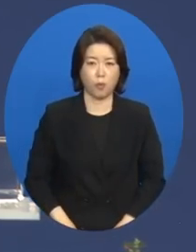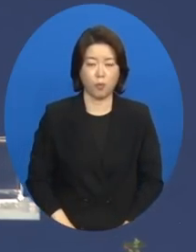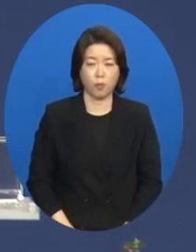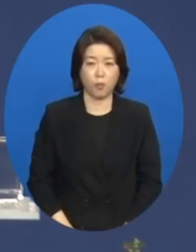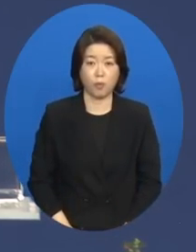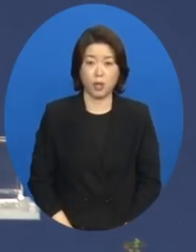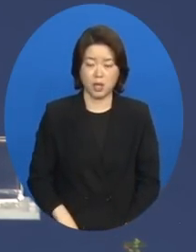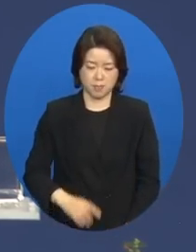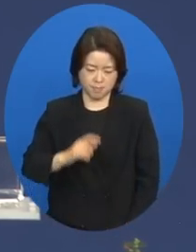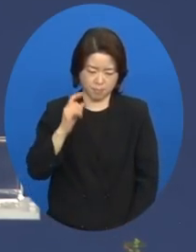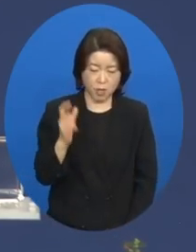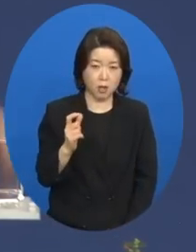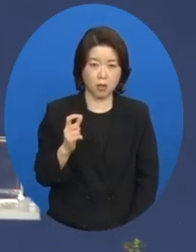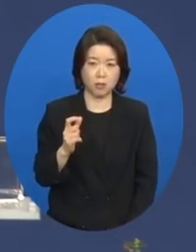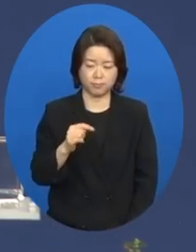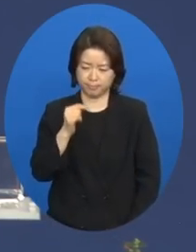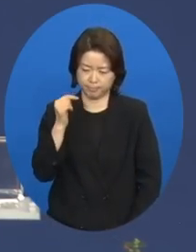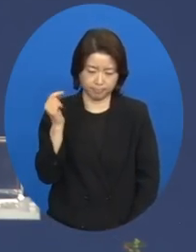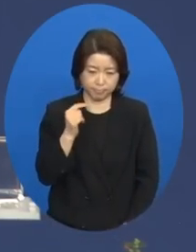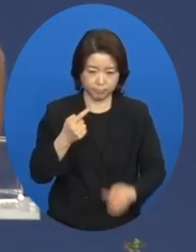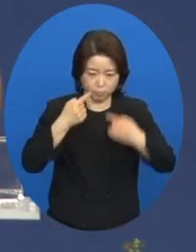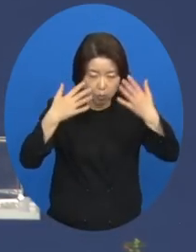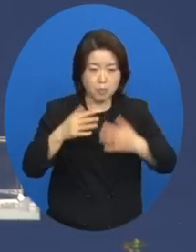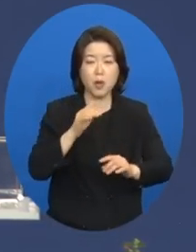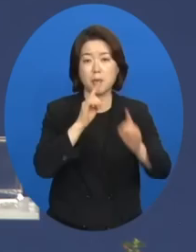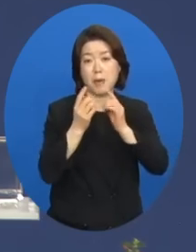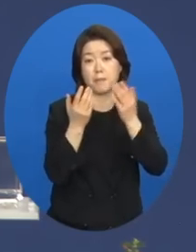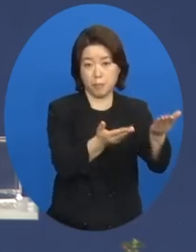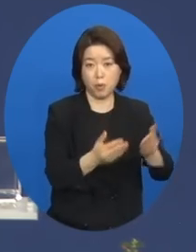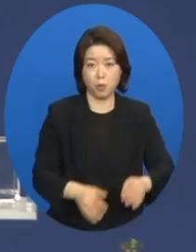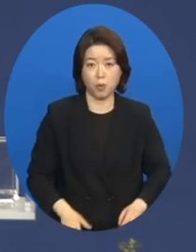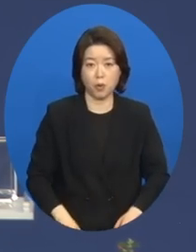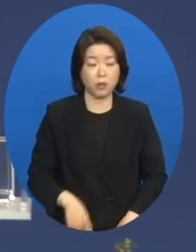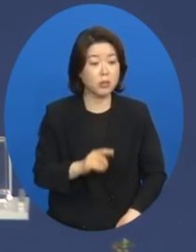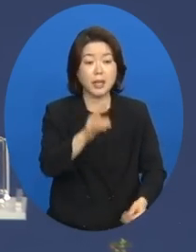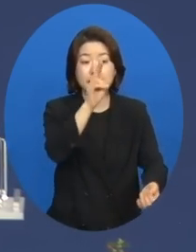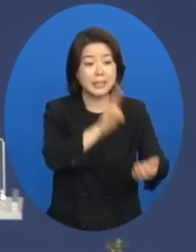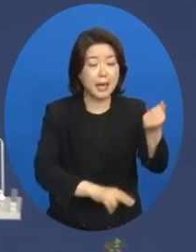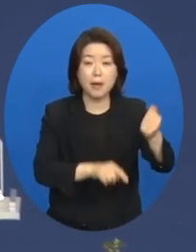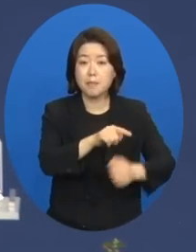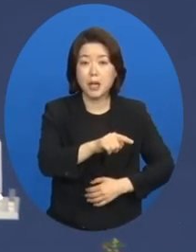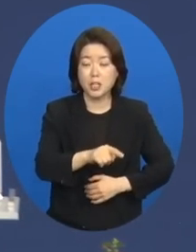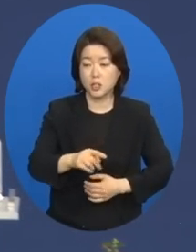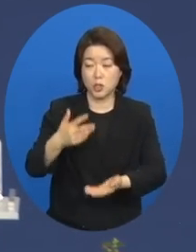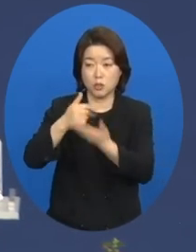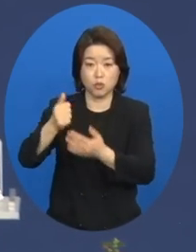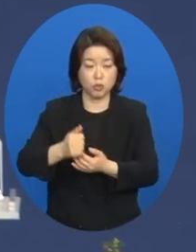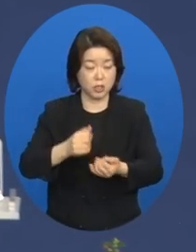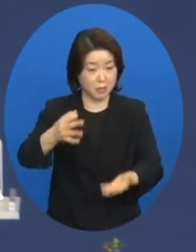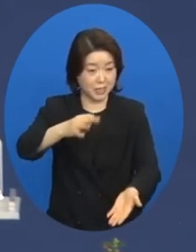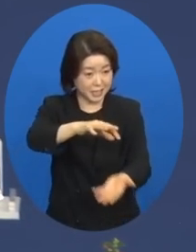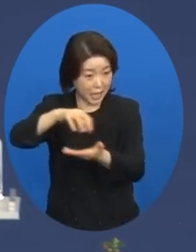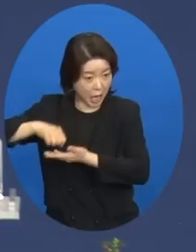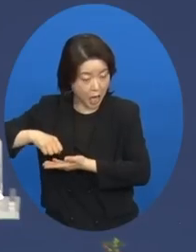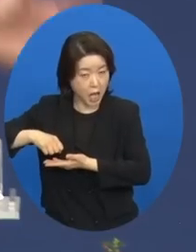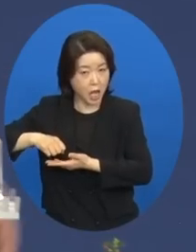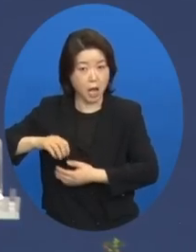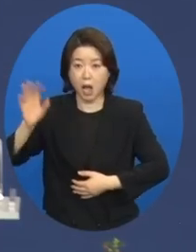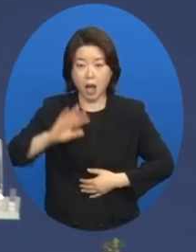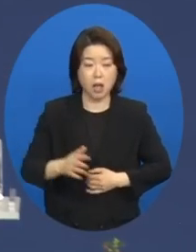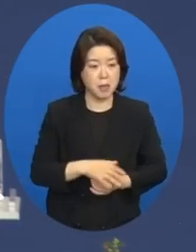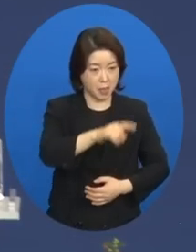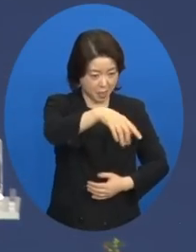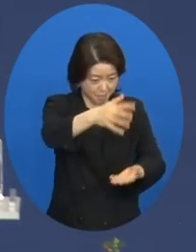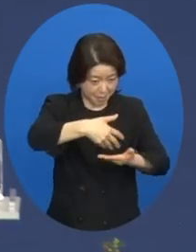아주 단호하고 분명한 말씀하셨어요. 그러면 그거 다 팔아서 주님이 뭐 재산 좀 만드시겠다는 겁니까? 앵벌이